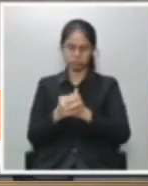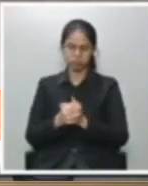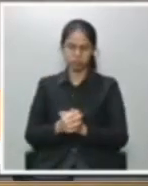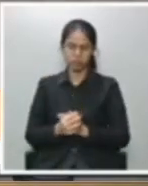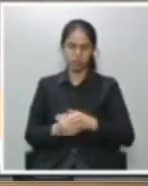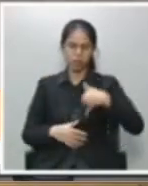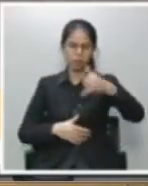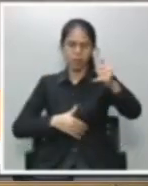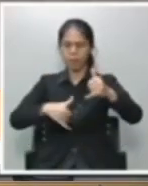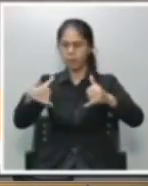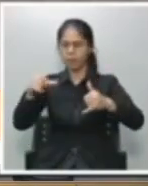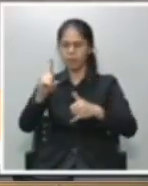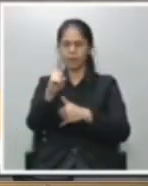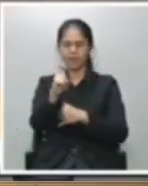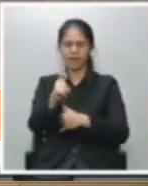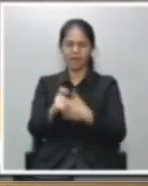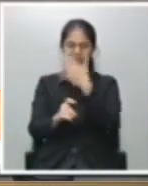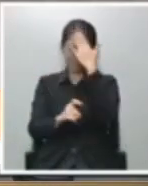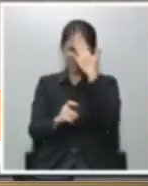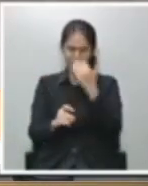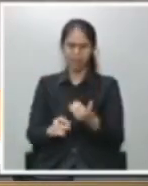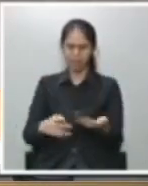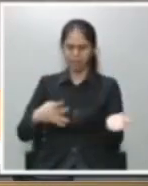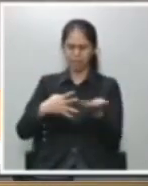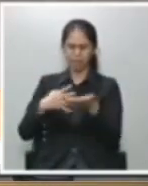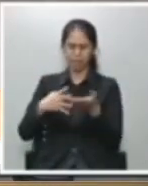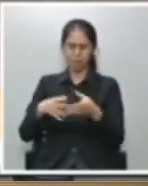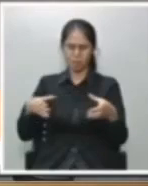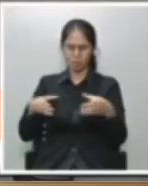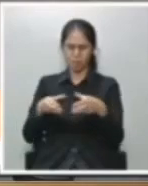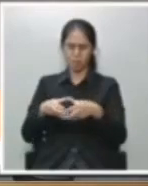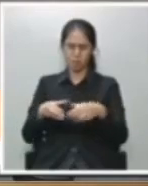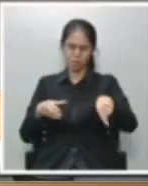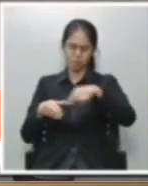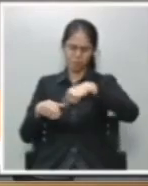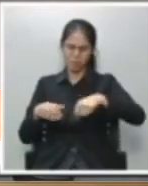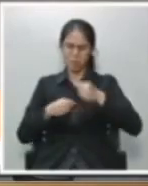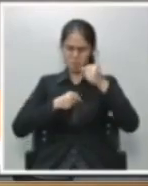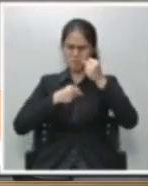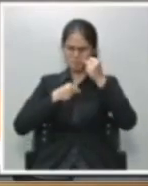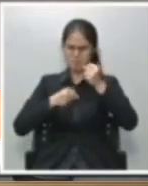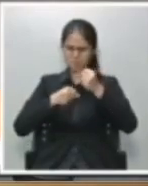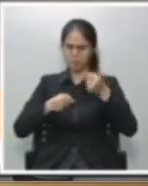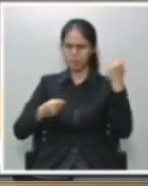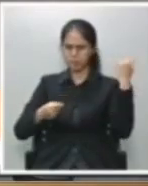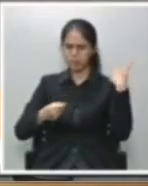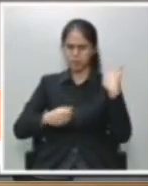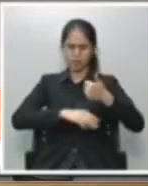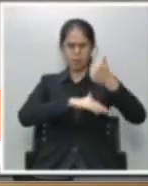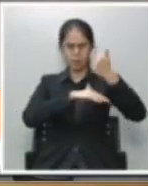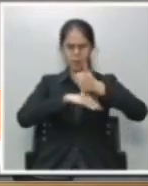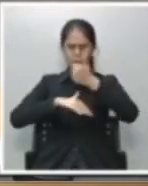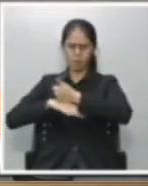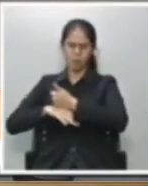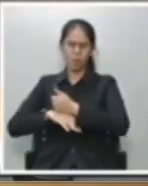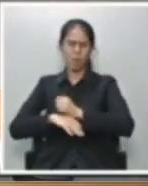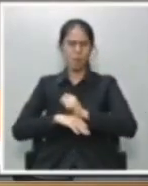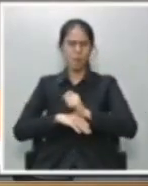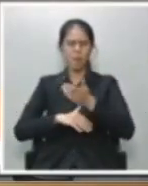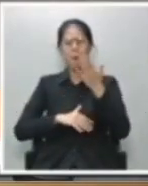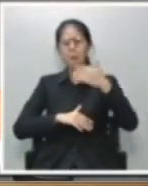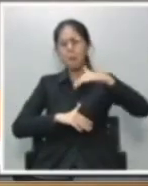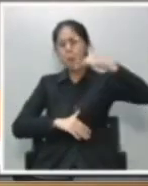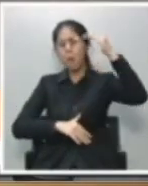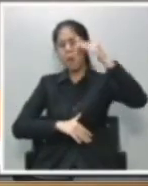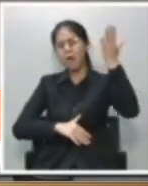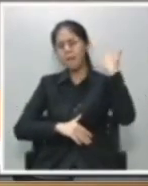ม่ได้ธรรมดาเขาต้องสู้เพราะอะไรชนชั้นกลางก็ลุกขึ้นสู้มากลุ่มทุนเขาก็สู้กันมีผู้หลักผู้ใหญ่คนหนึ่งที่ผมนับถือบอกว่าสงครามโลกแบบเดิ